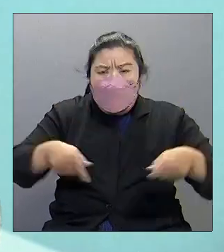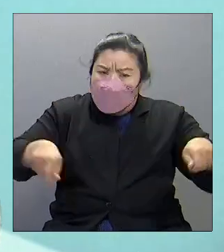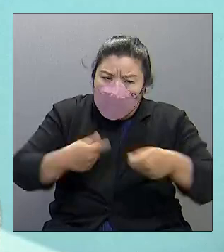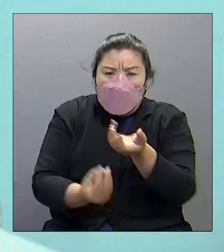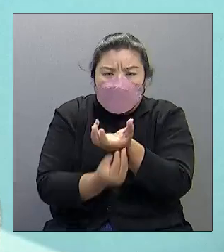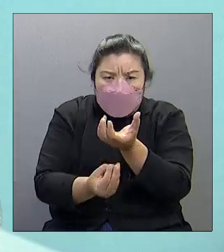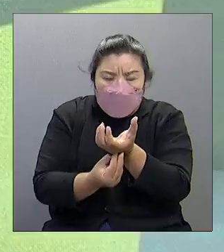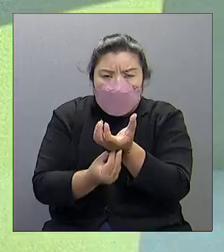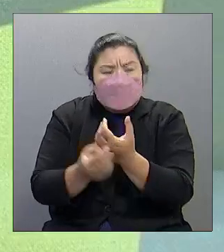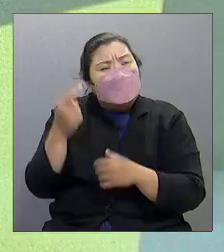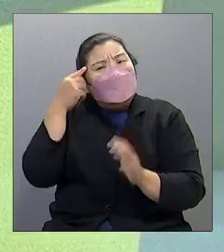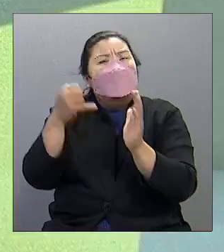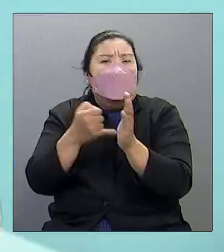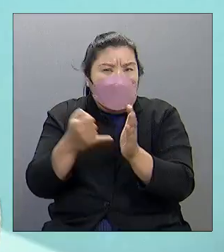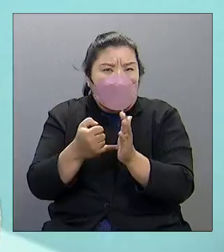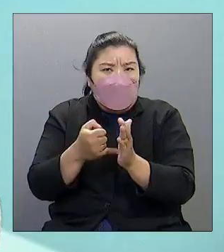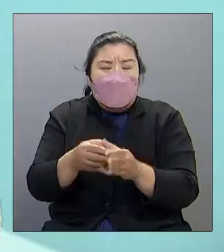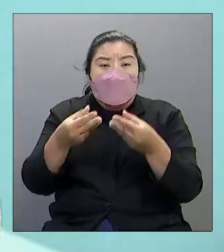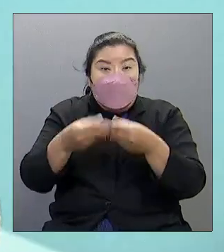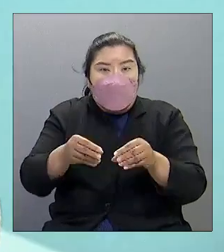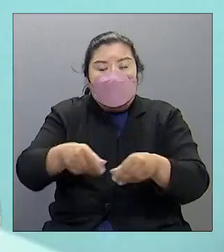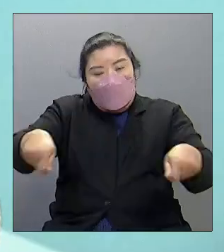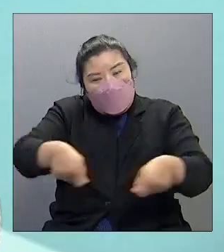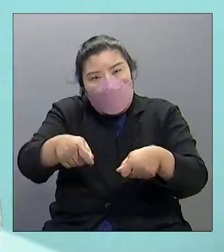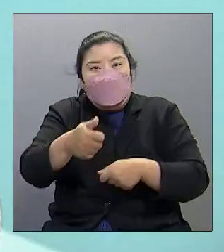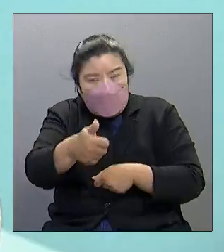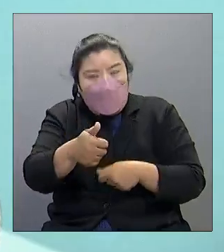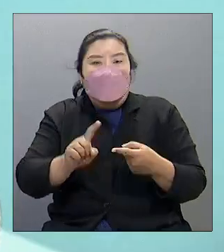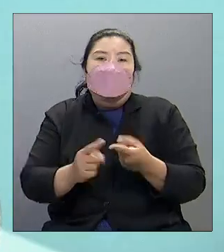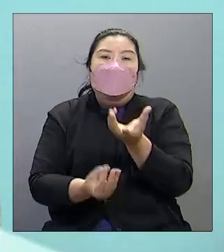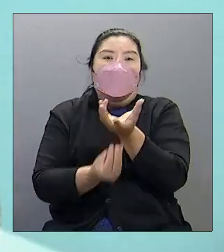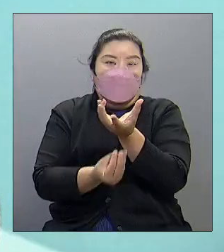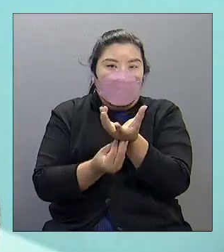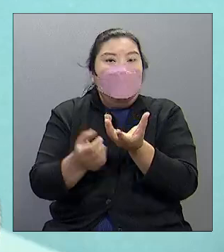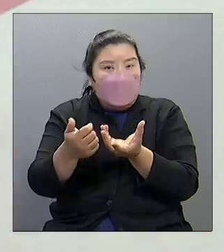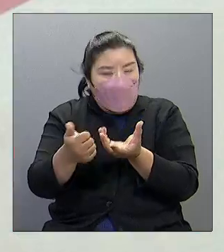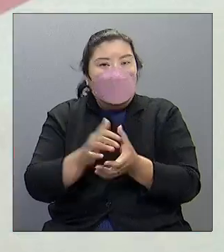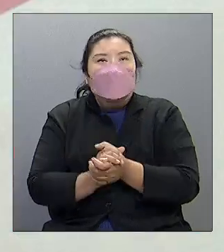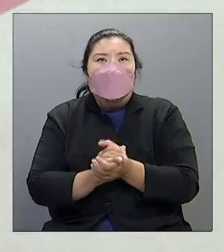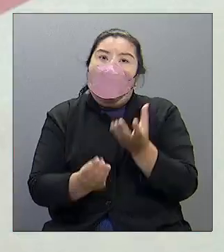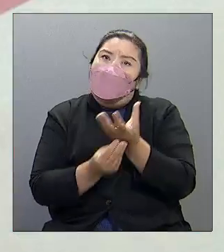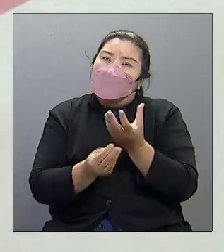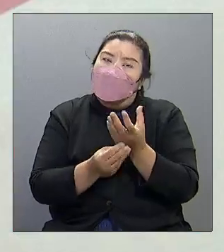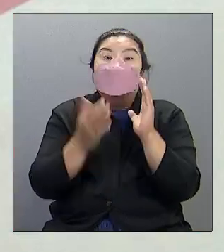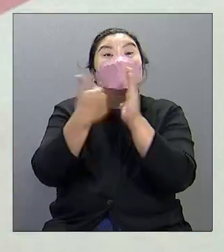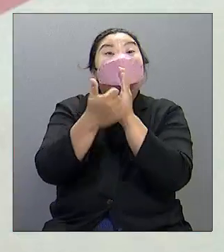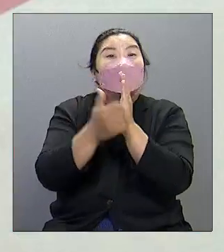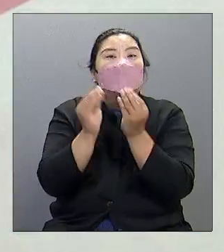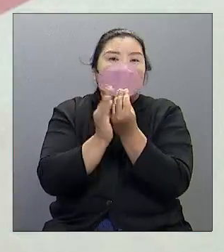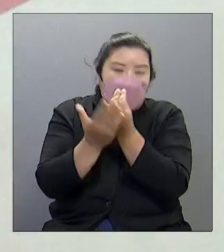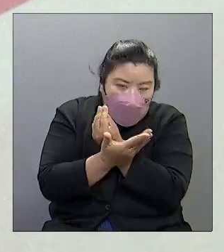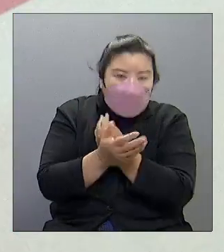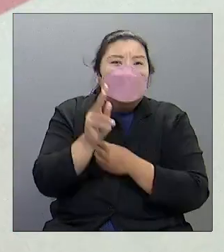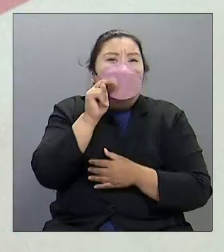Vern เพื่คุบเร commencement หรอ poderiaม้หรอว่าโCouldors ต้ม เตอด cradleๆน่ไม้ป้อง